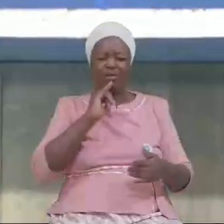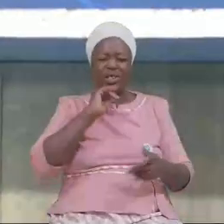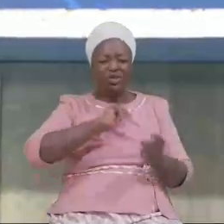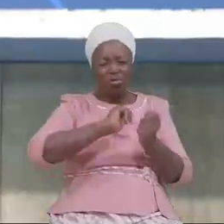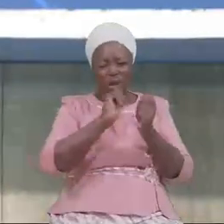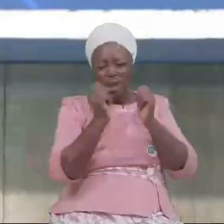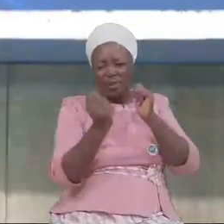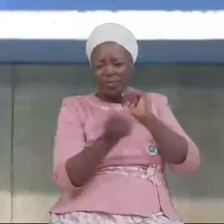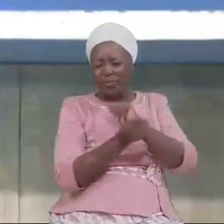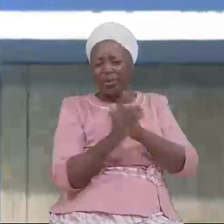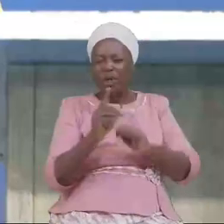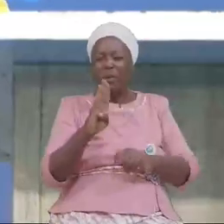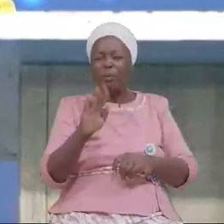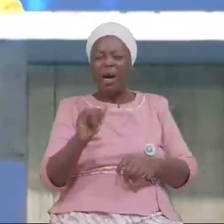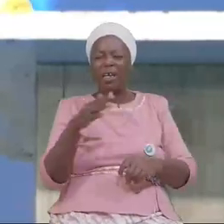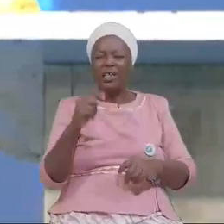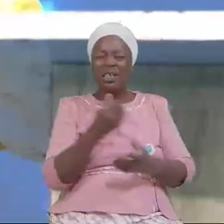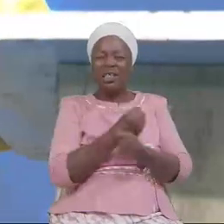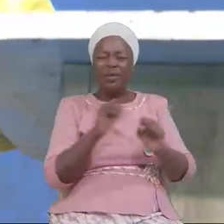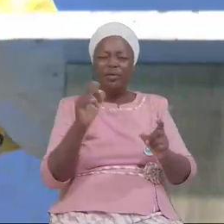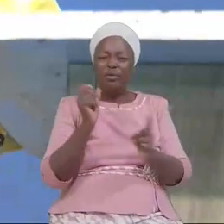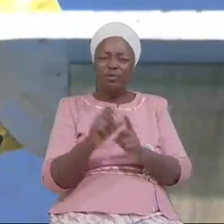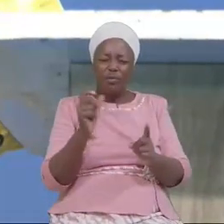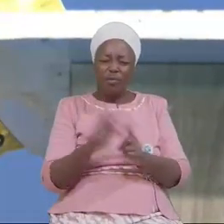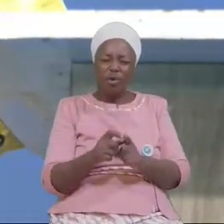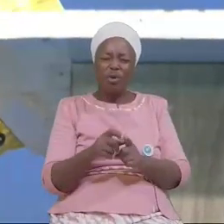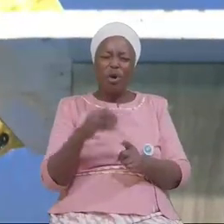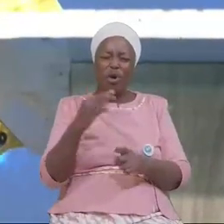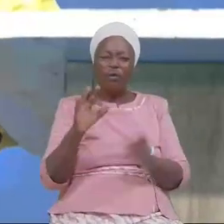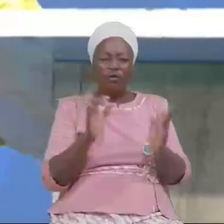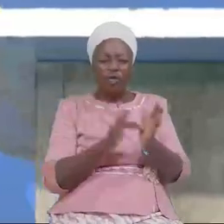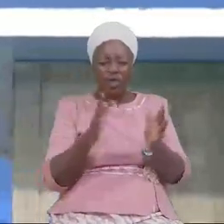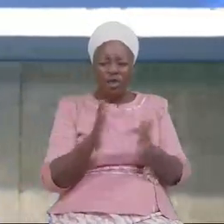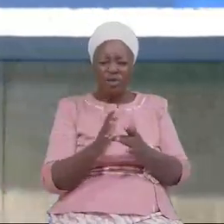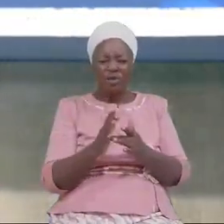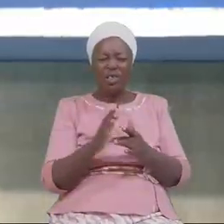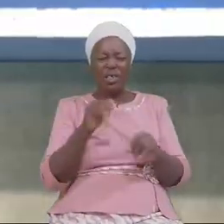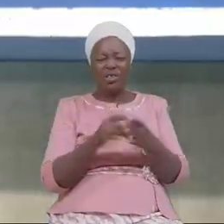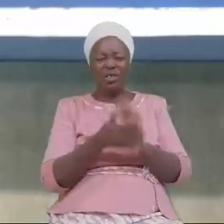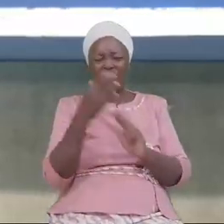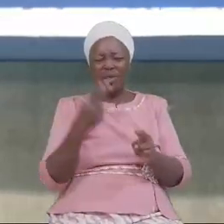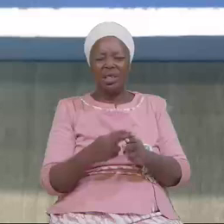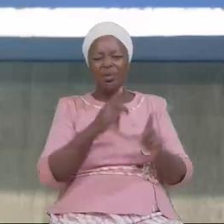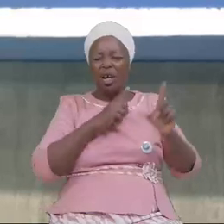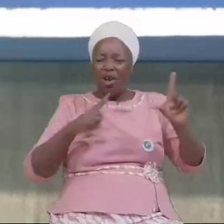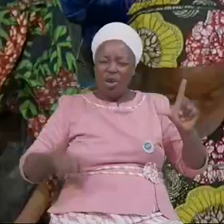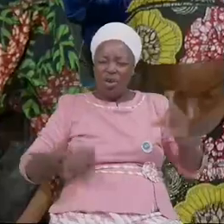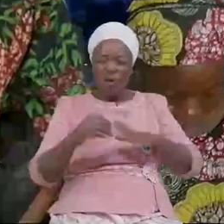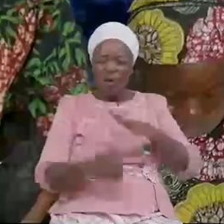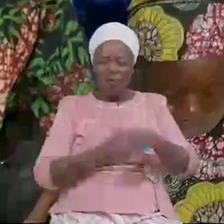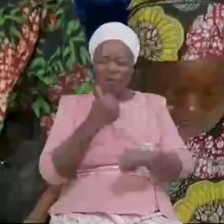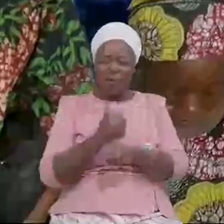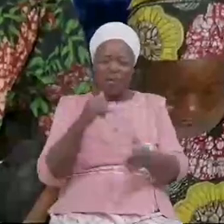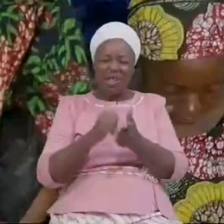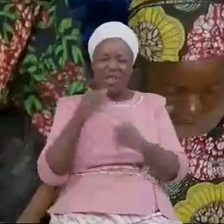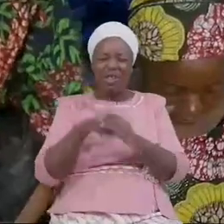parfaitement transformée par la parole salvatrice de Jésus. Seigneur, confirme cela dans chaque vie.